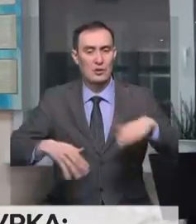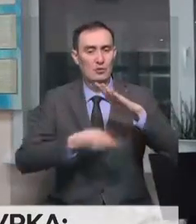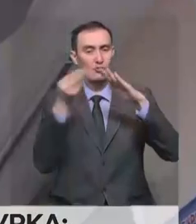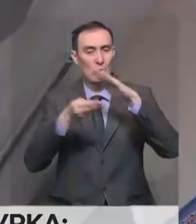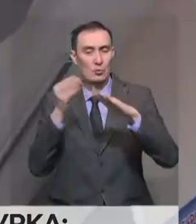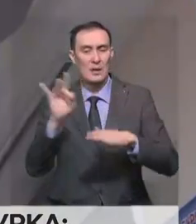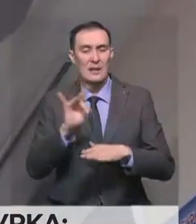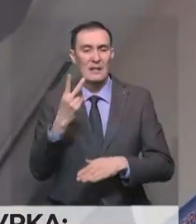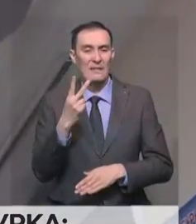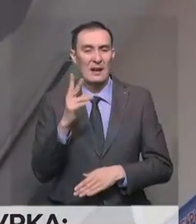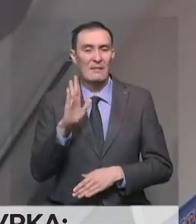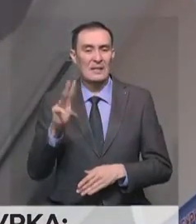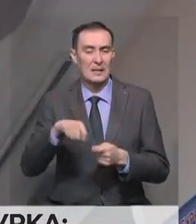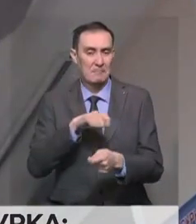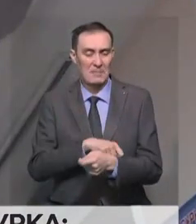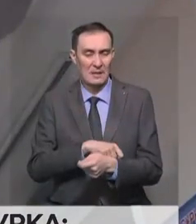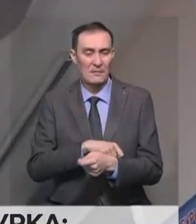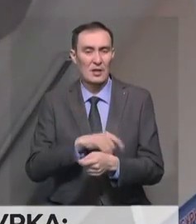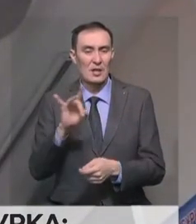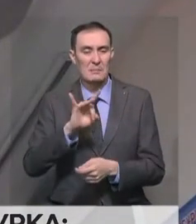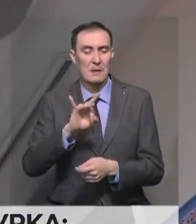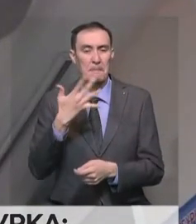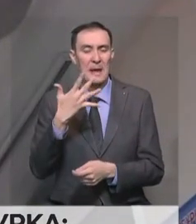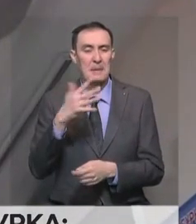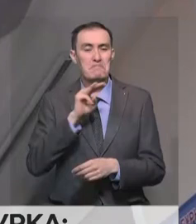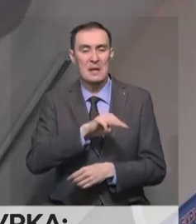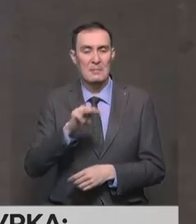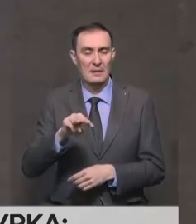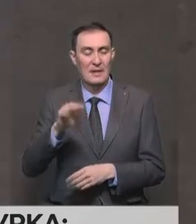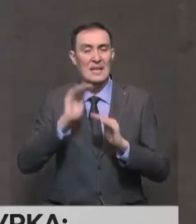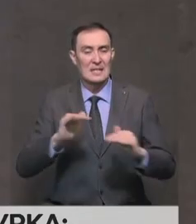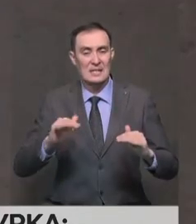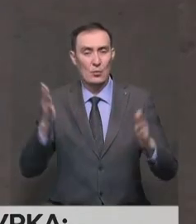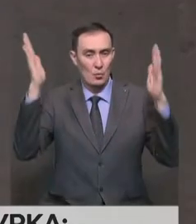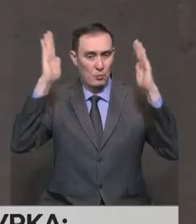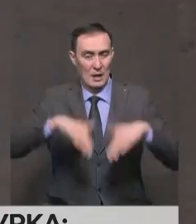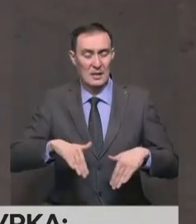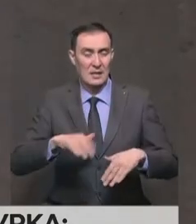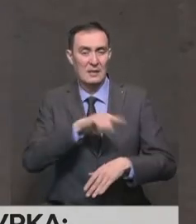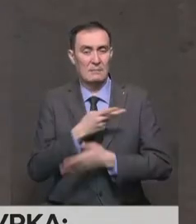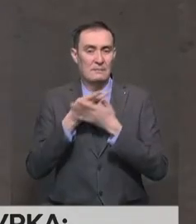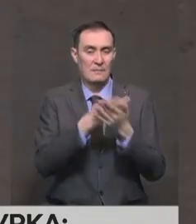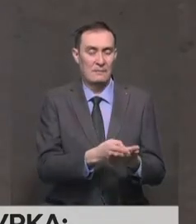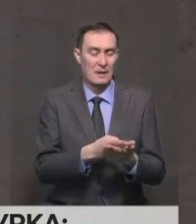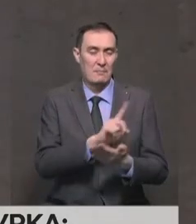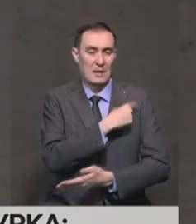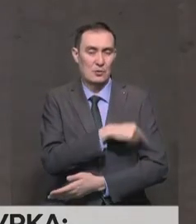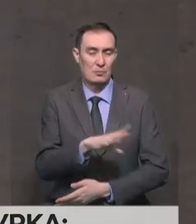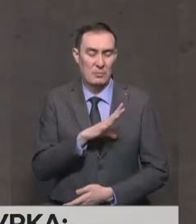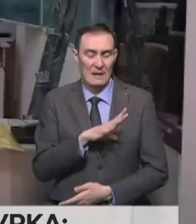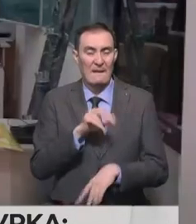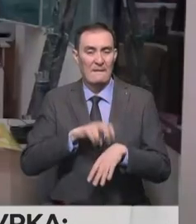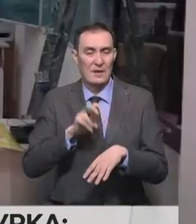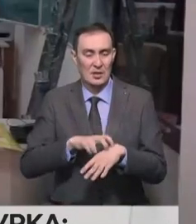штукатурка площадью 2 квадратных метра и толщиной 5 миллиметров. Школьников госпитализировали в многопрофильную областную детскую больницу.